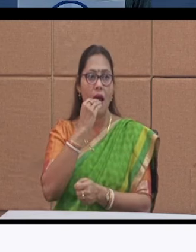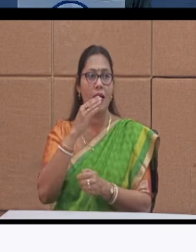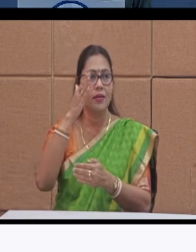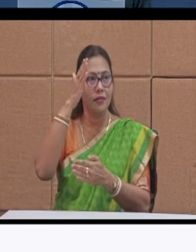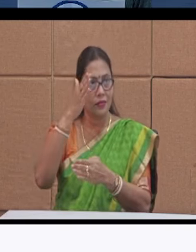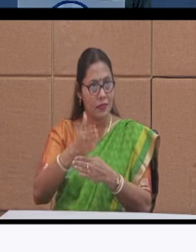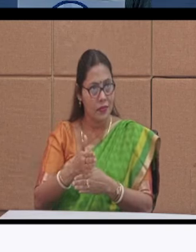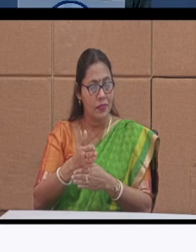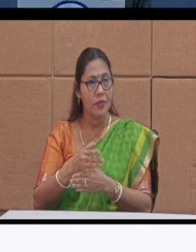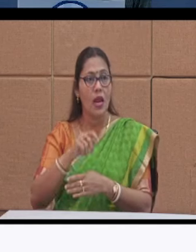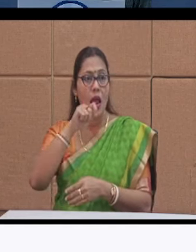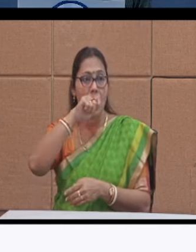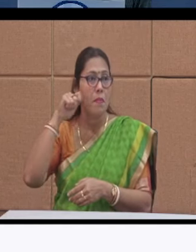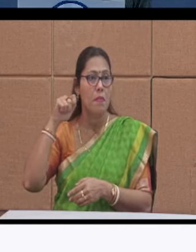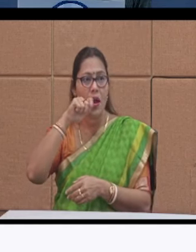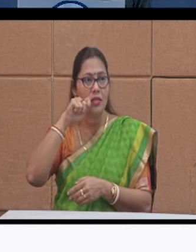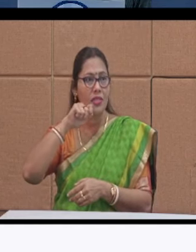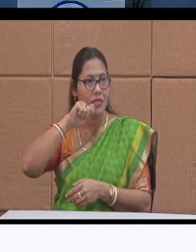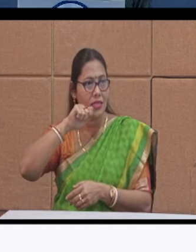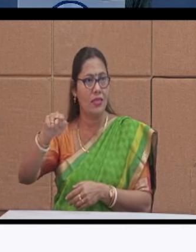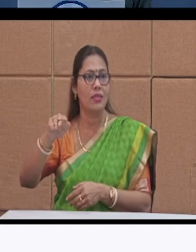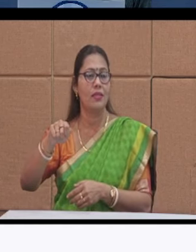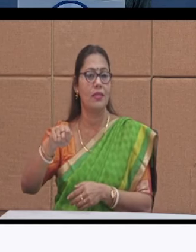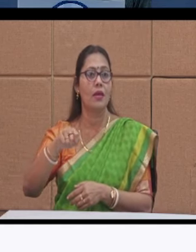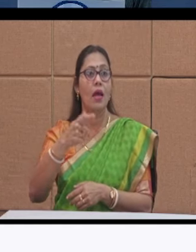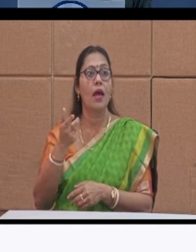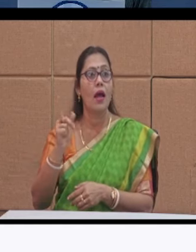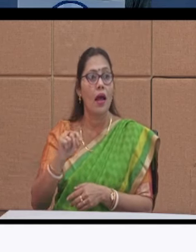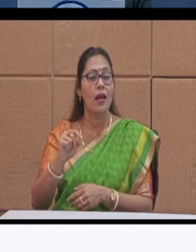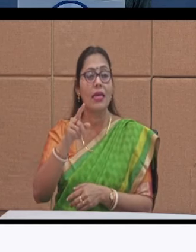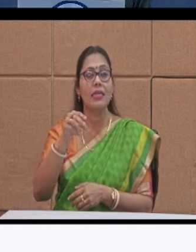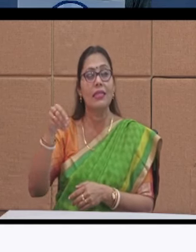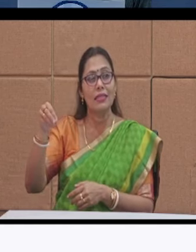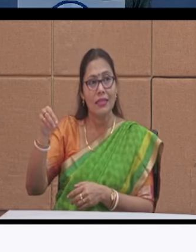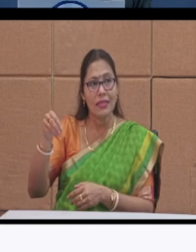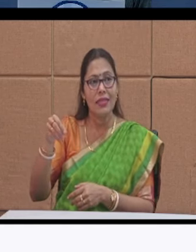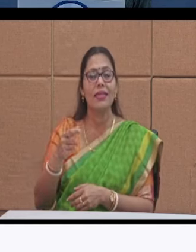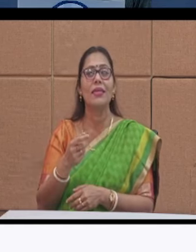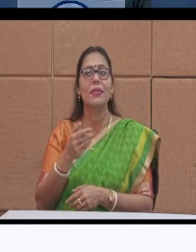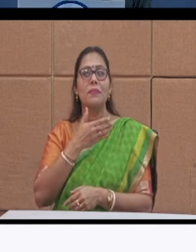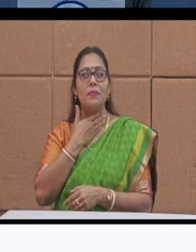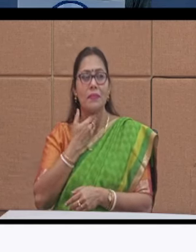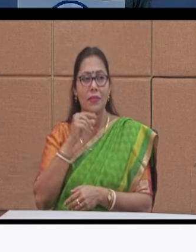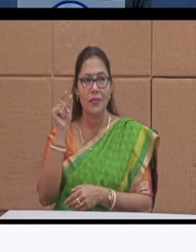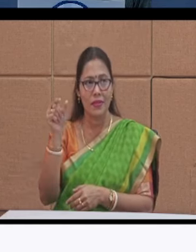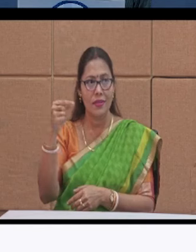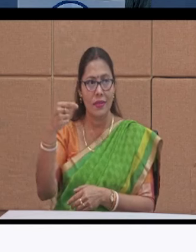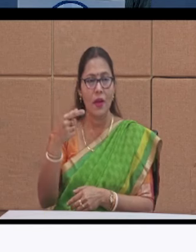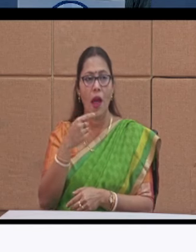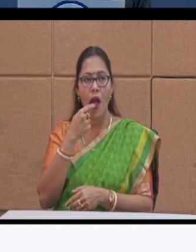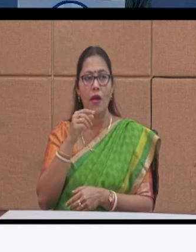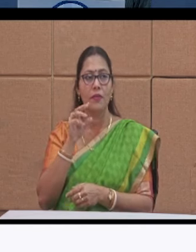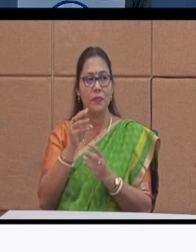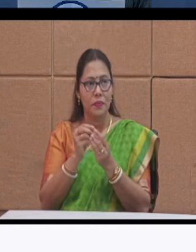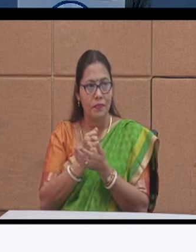ফেলবে মাংস দিলে ছিড়ে ফেলবে আর চিনি বা মিশ্রি যদি দেওয়া হয় তুমি